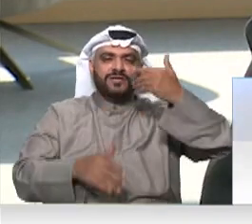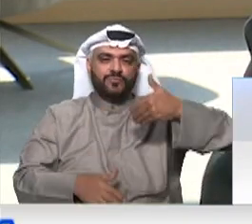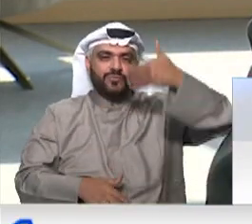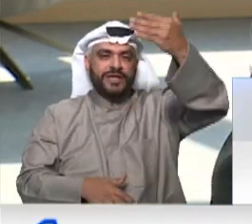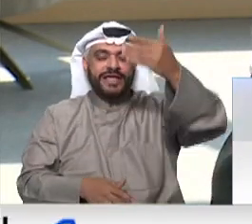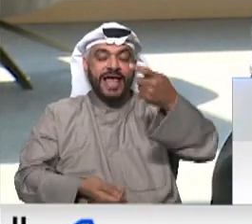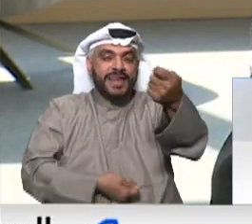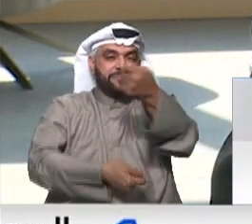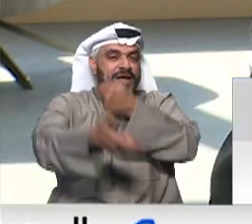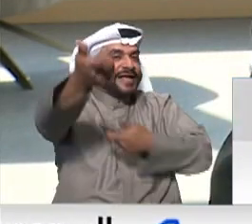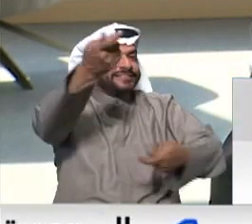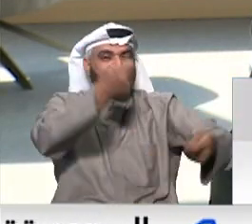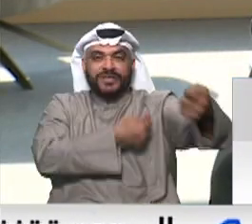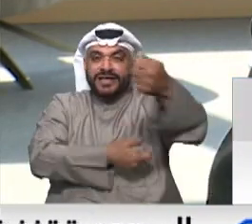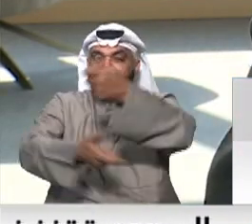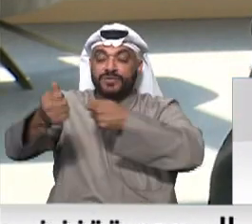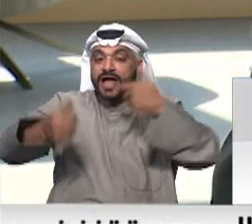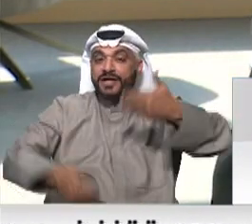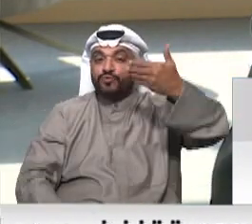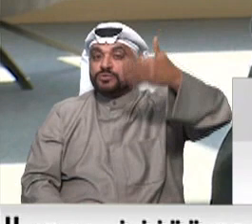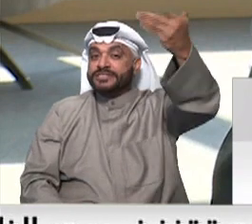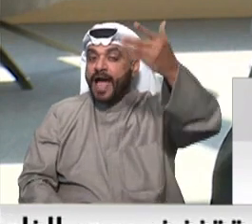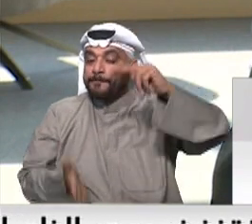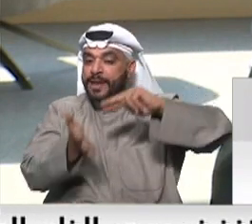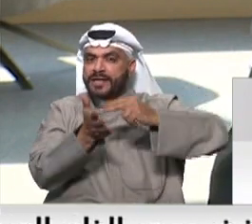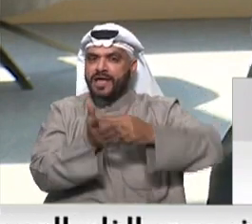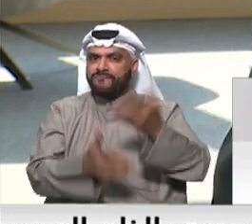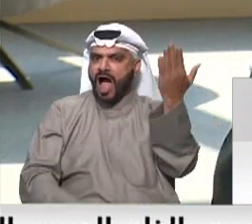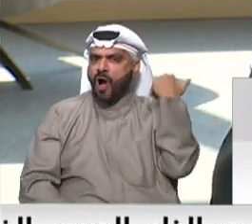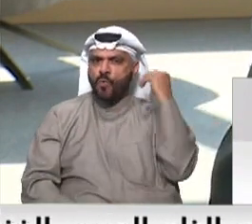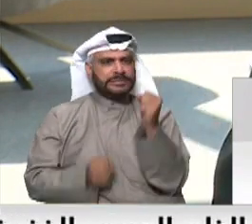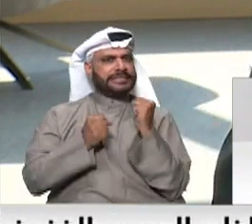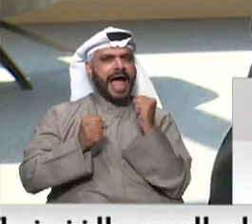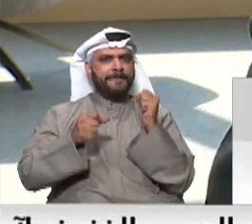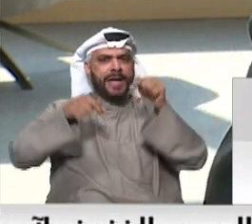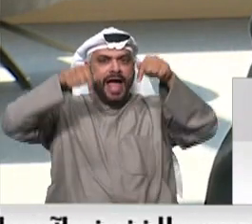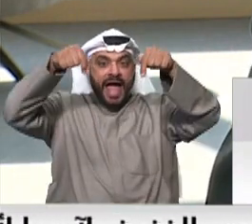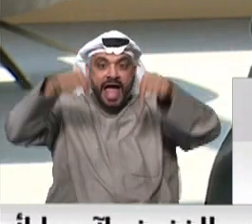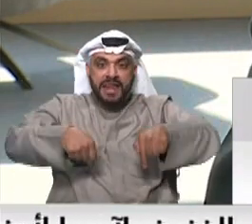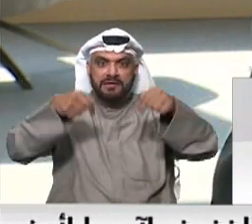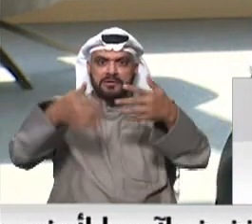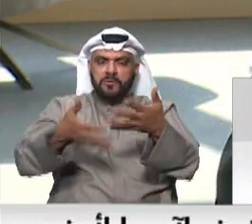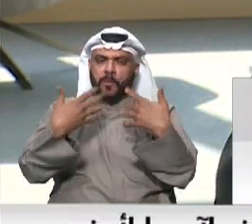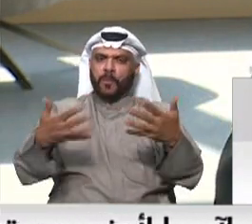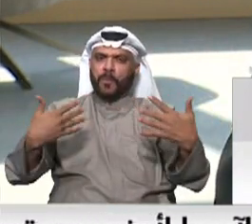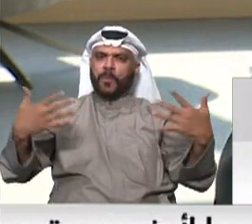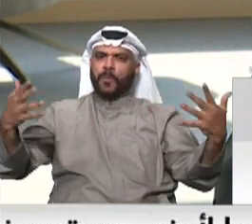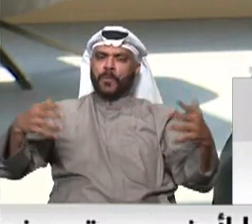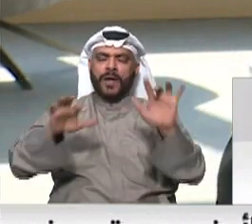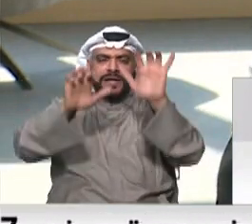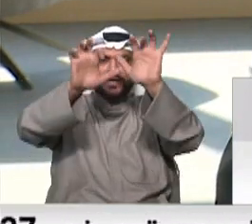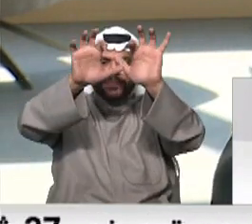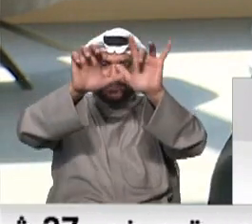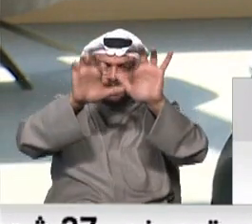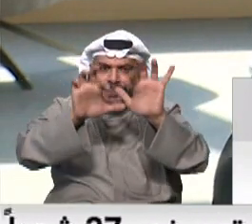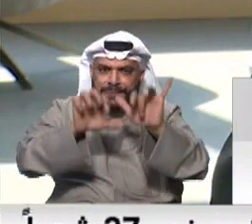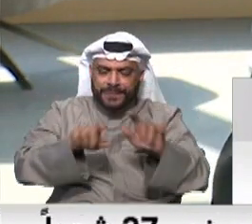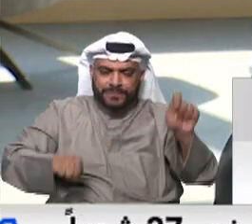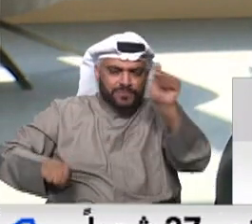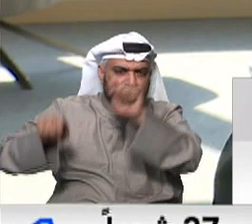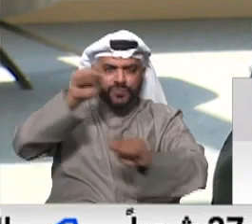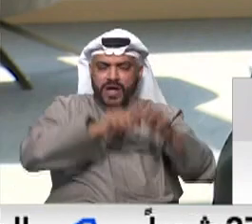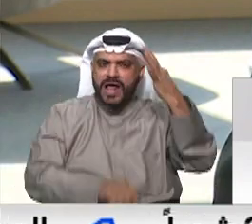حركه السوق القادمه و وقد يكون الوصول الى الى المعلومات بشكل